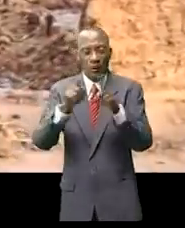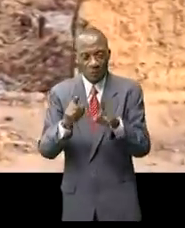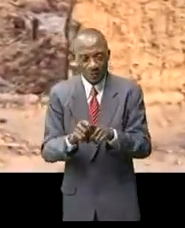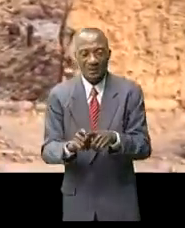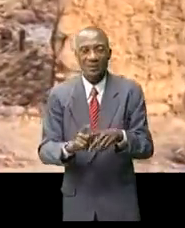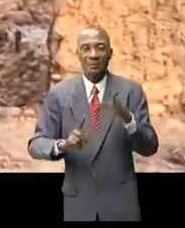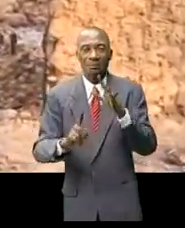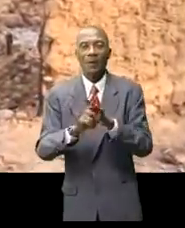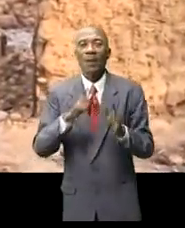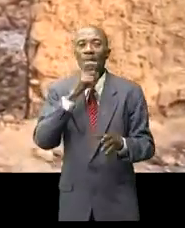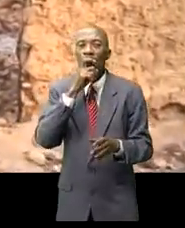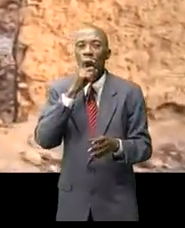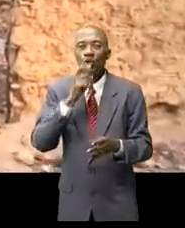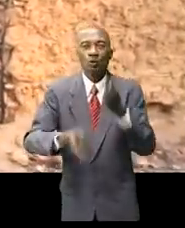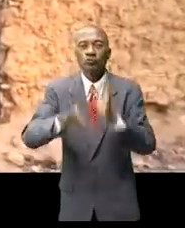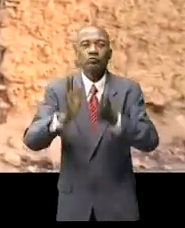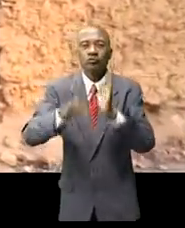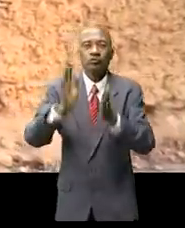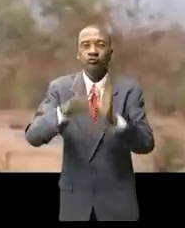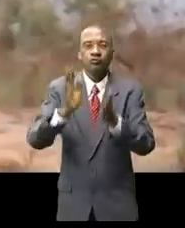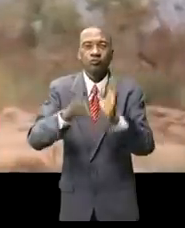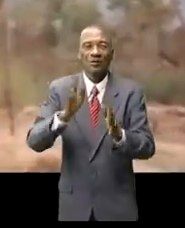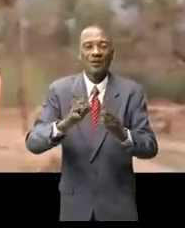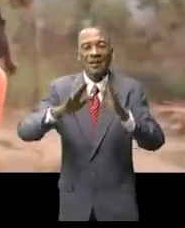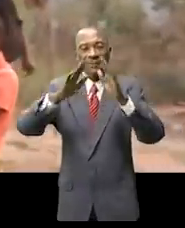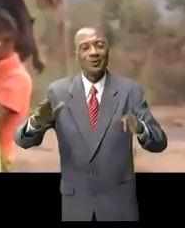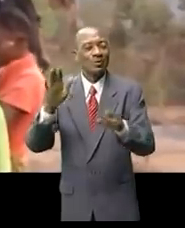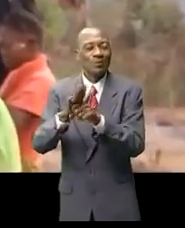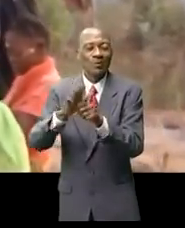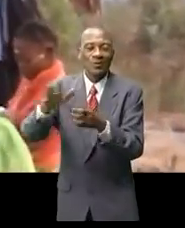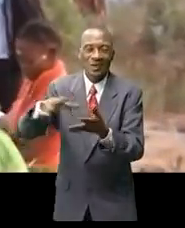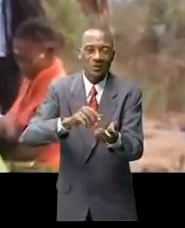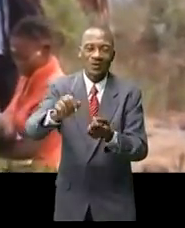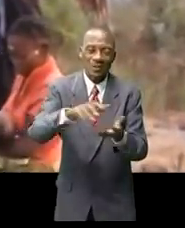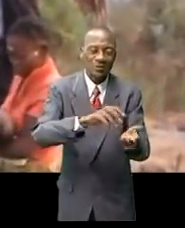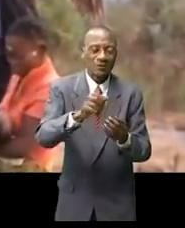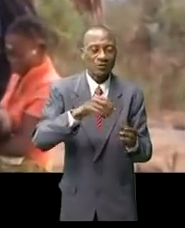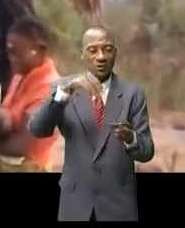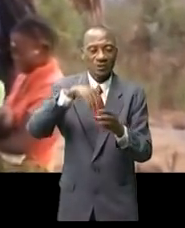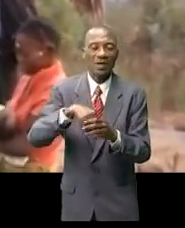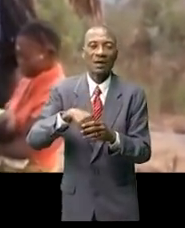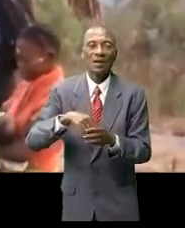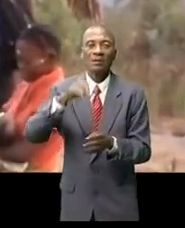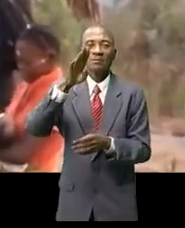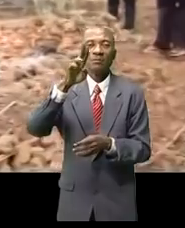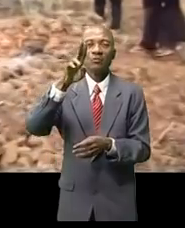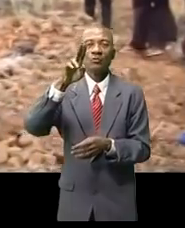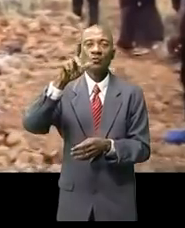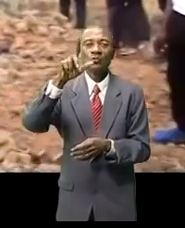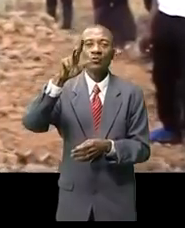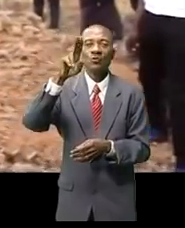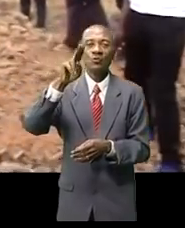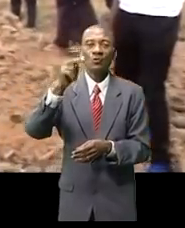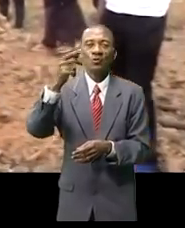qui a créé tristesse et désolation de la population au quartier Kimbombo de Bulungu dans la province du Kwilu, un fils